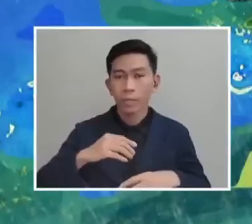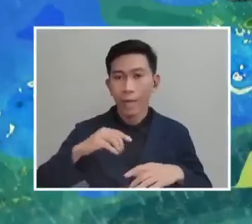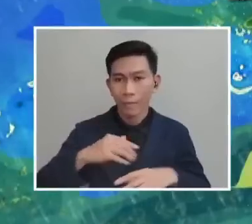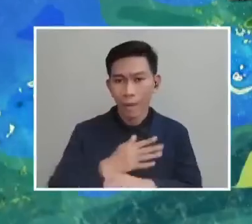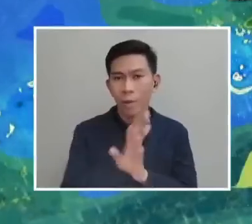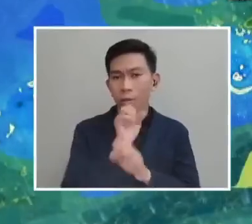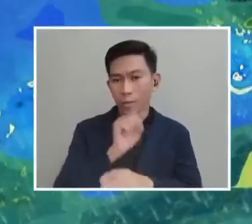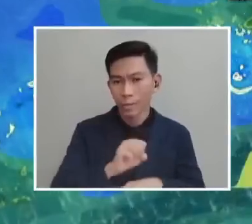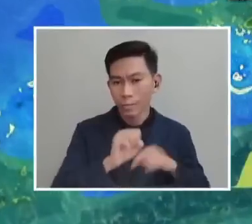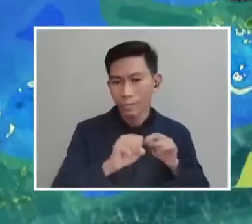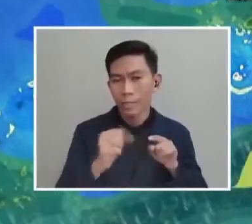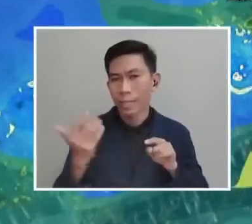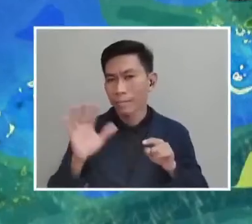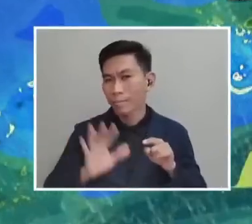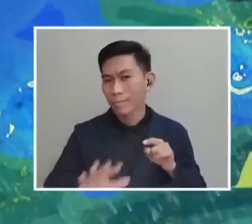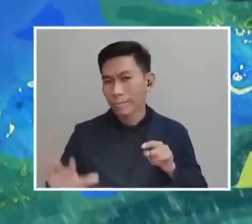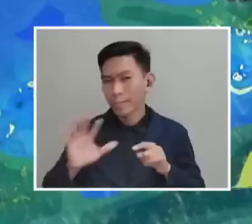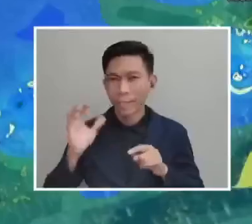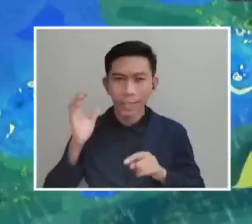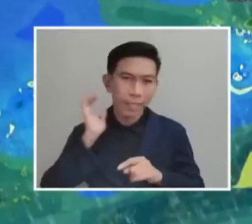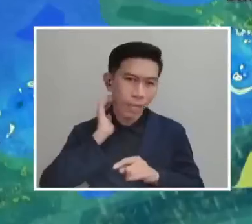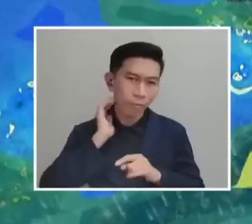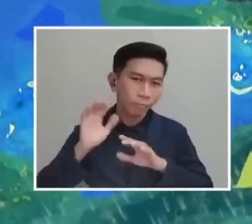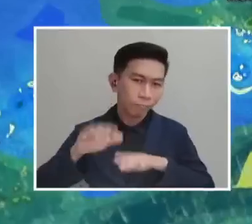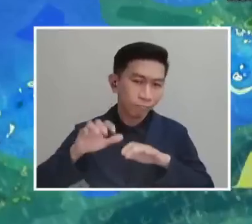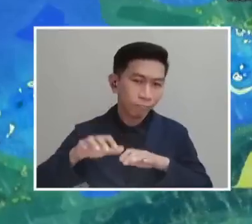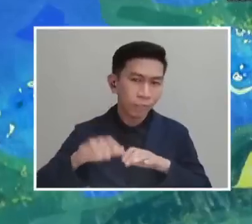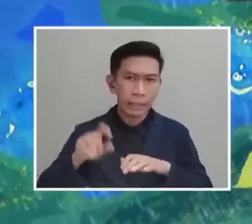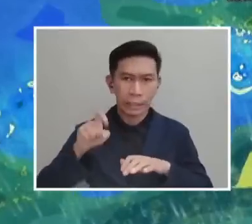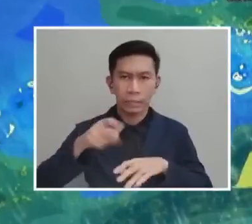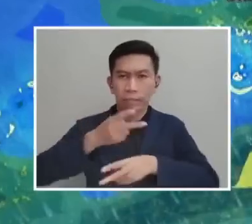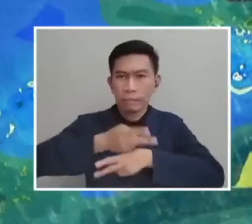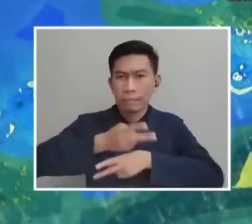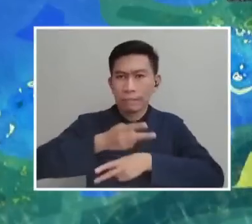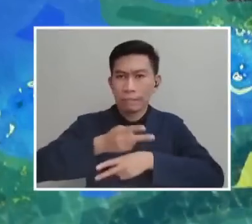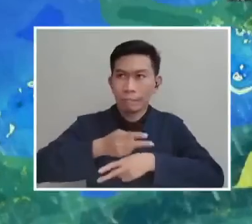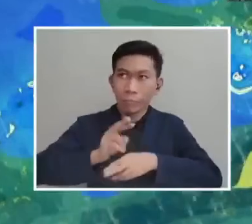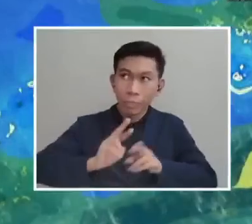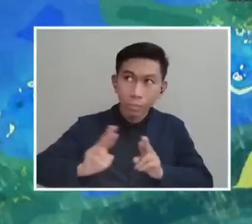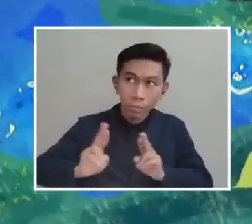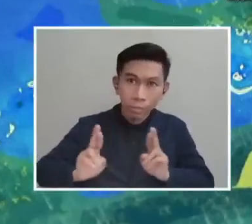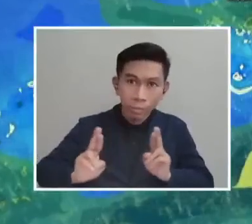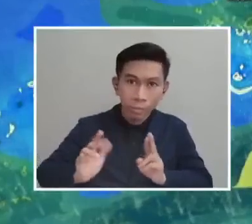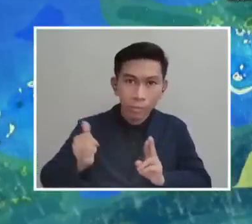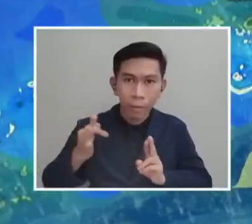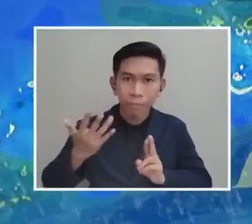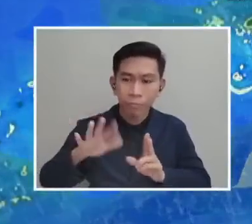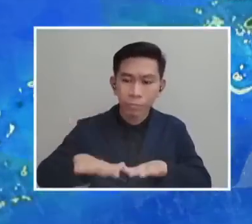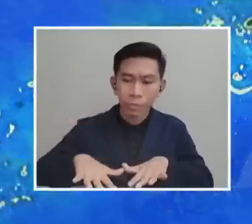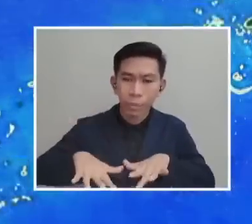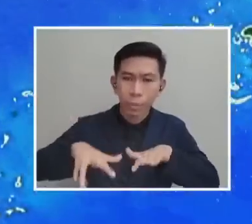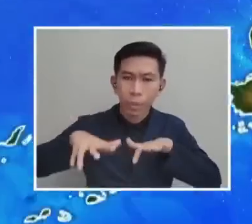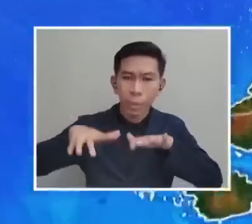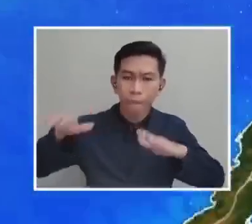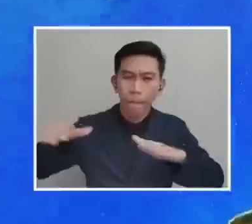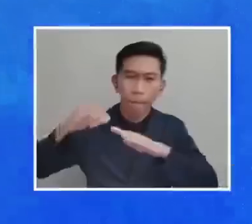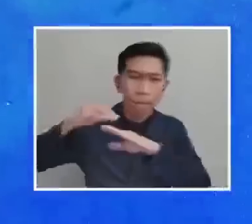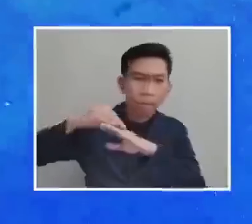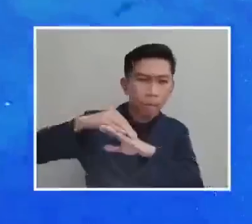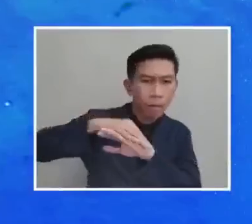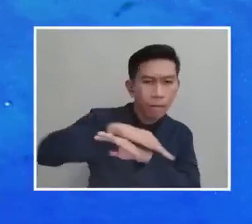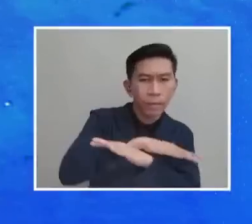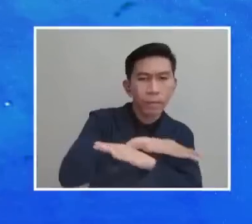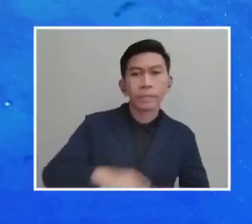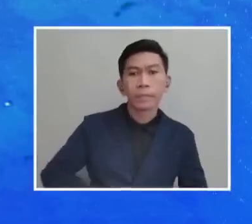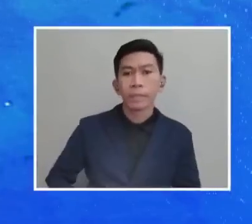ng Mindanao. Kapamilya, mag-ingat po at maghanda laban sa inaasahang mga pagbaha at landslides. Sa Visayas, may mahinang ulan bukas